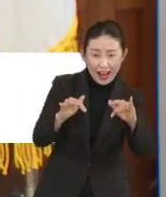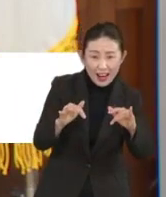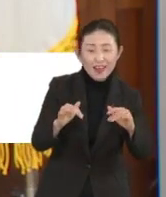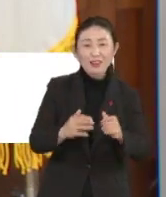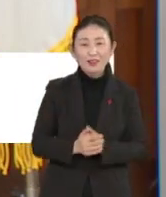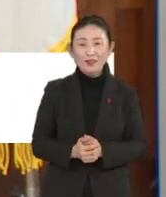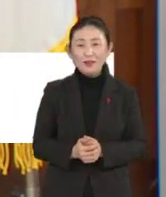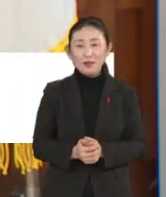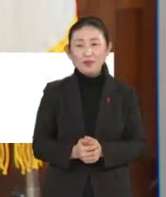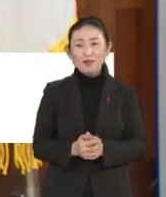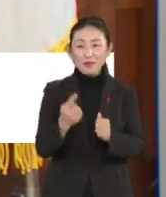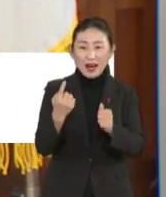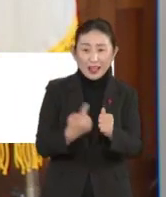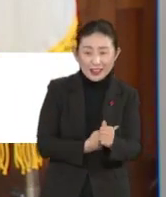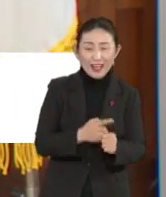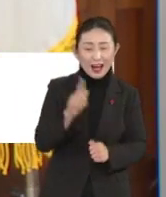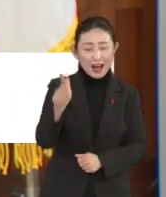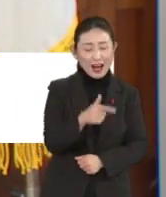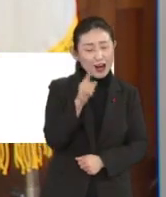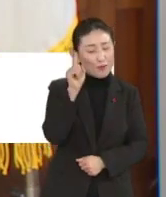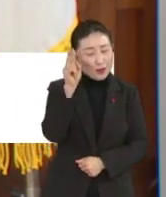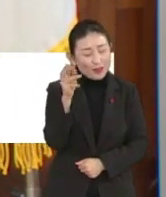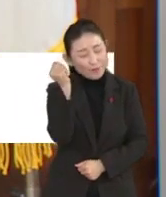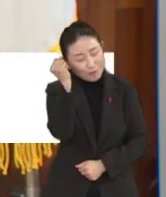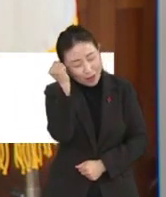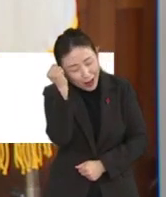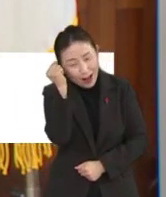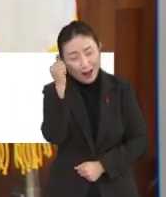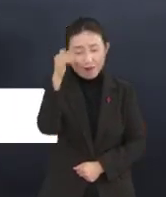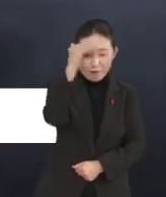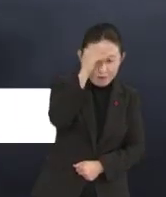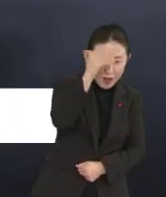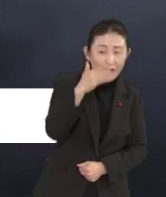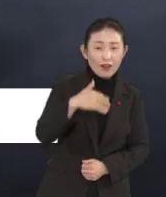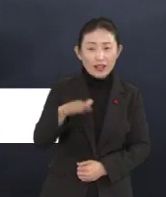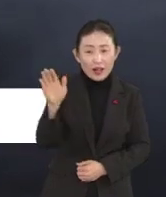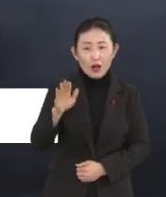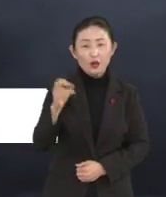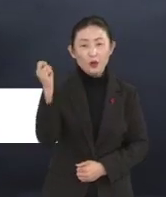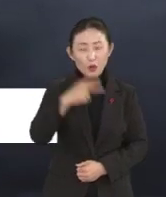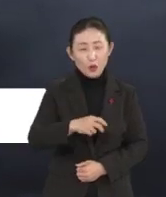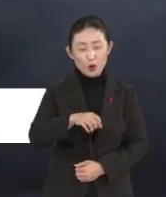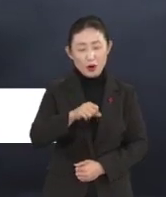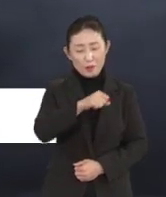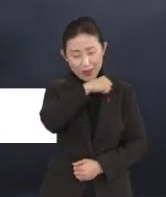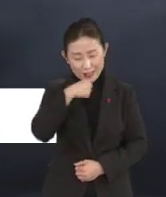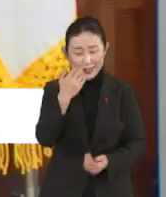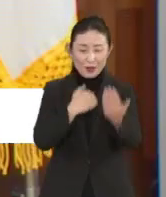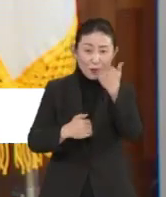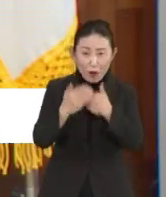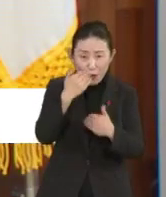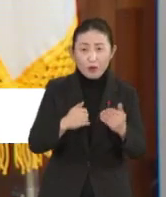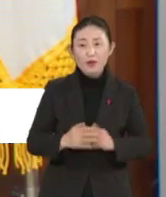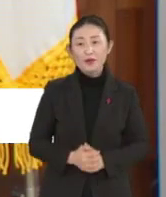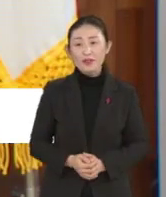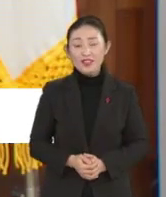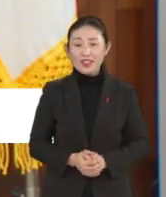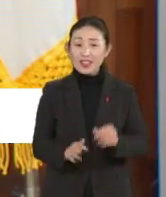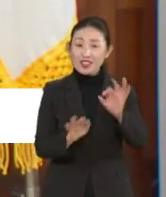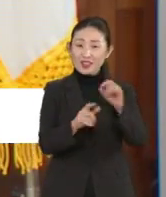그래서 묵 하루를 무었다 가기도 하고 또 식사도 좋은 식사를 하고 우리